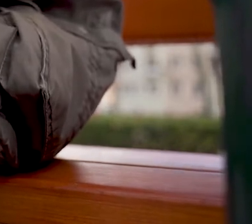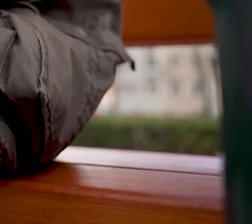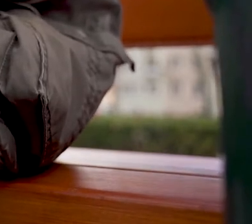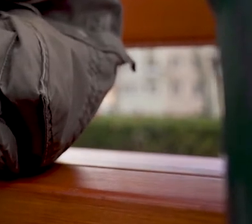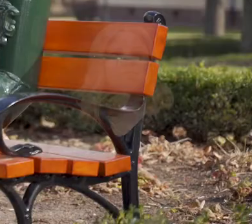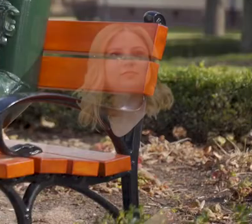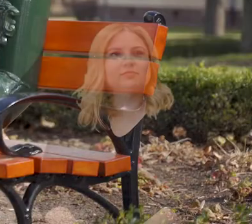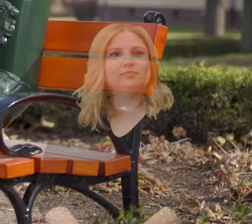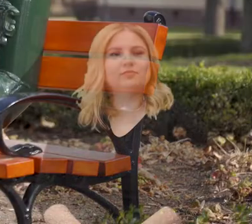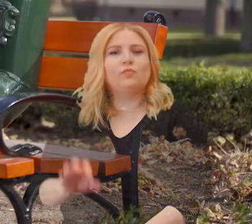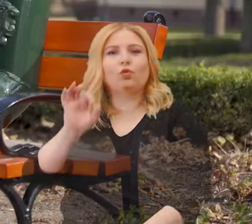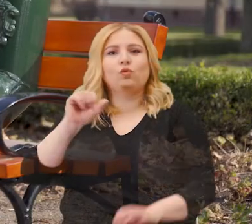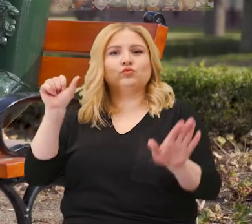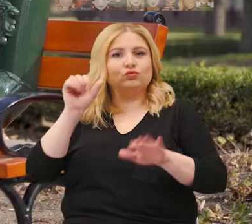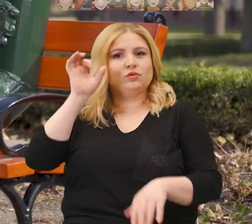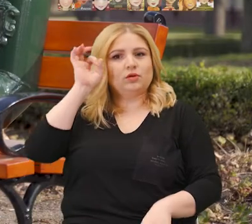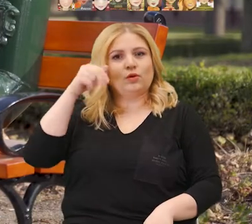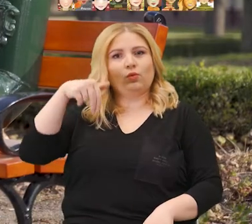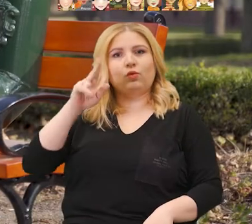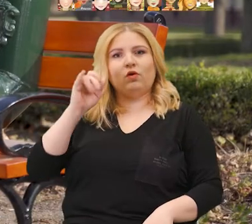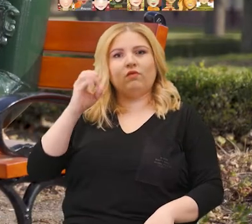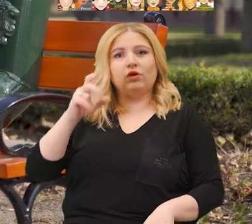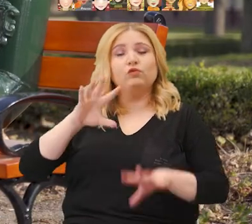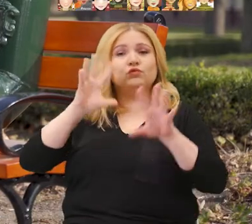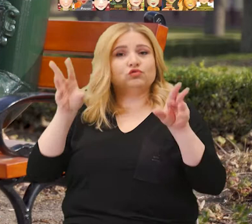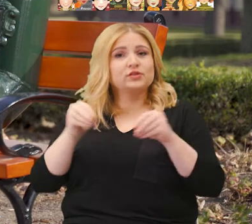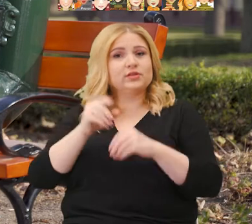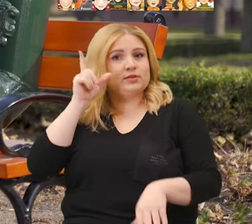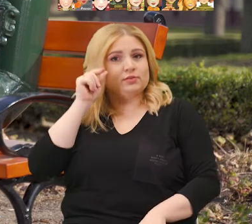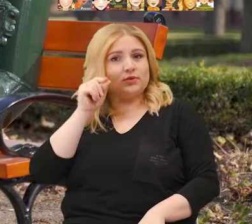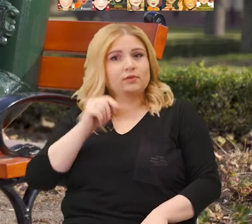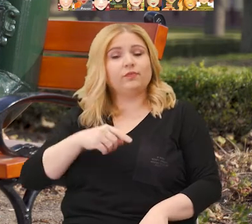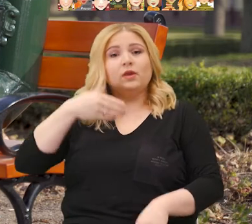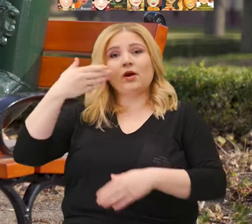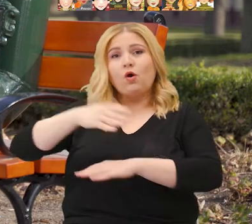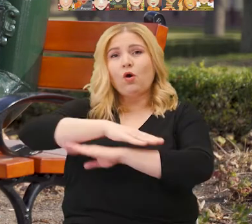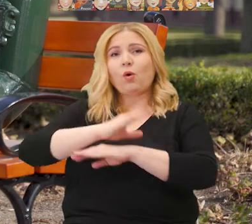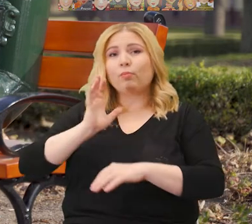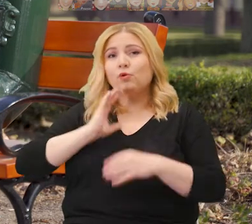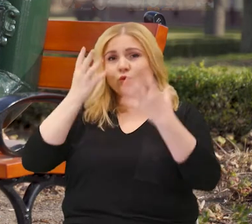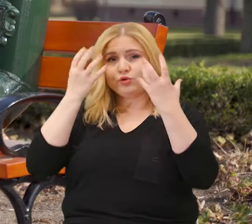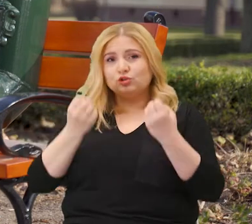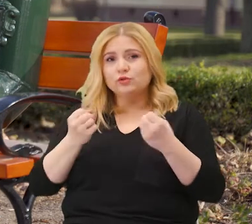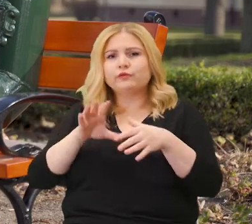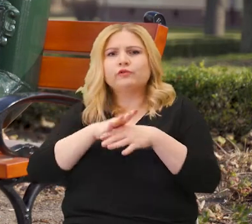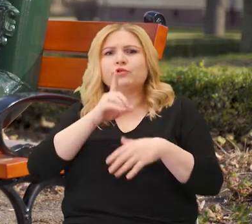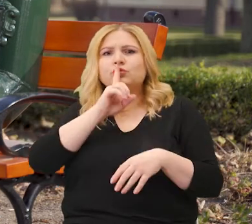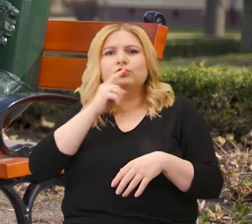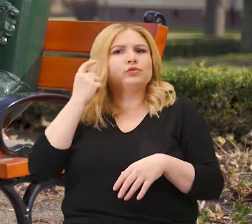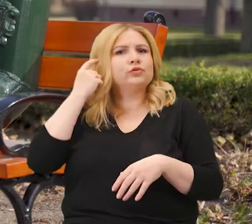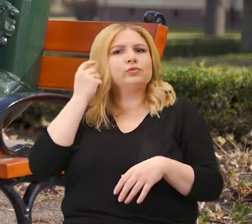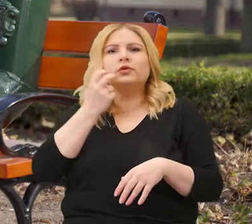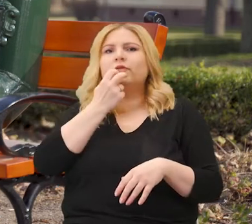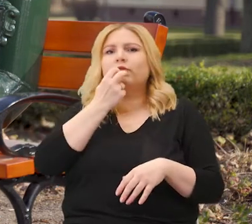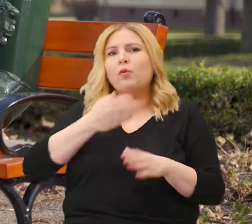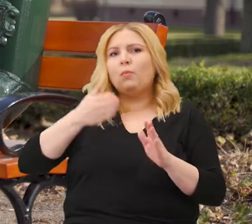O 6 rano u kowalików wszyscy jeszcze spali. Za oknem było zupełnie ciemno. W ciszy rozległ się tylko stukot i gwizd pociągu przyjeżdżającego